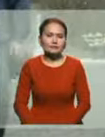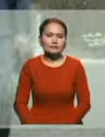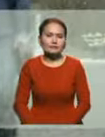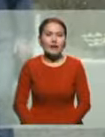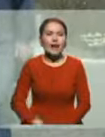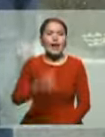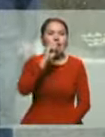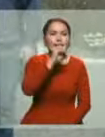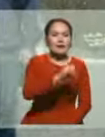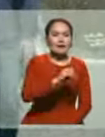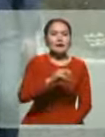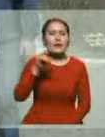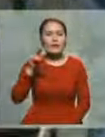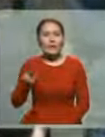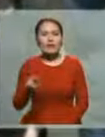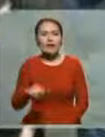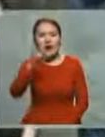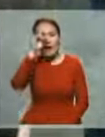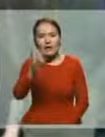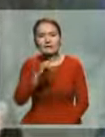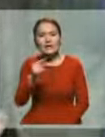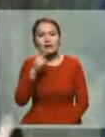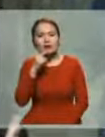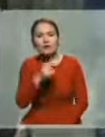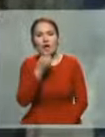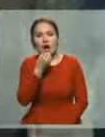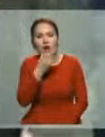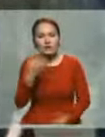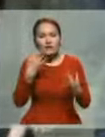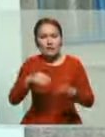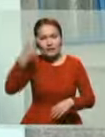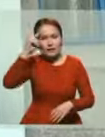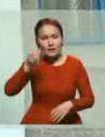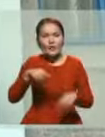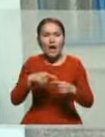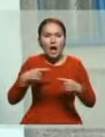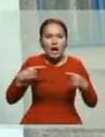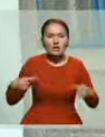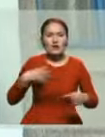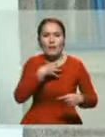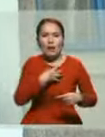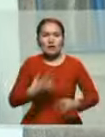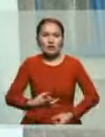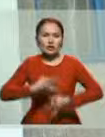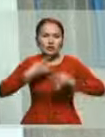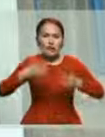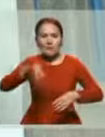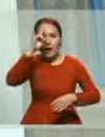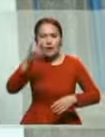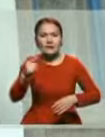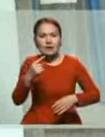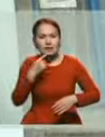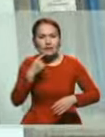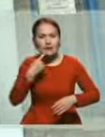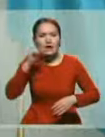Елена Паули қазақ тілін жетік меңгерген жастардың бірі. Ол түрлі маңызды шараларда ел мерейін асқақтатып жүр. Бойжеткен